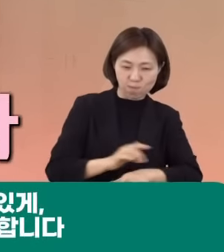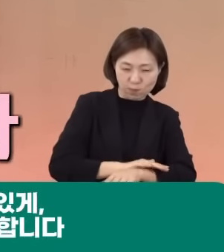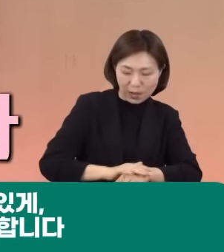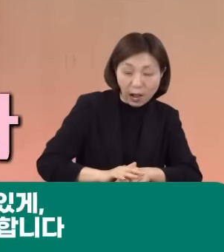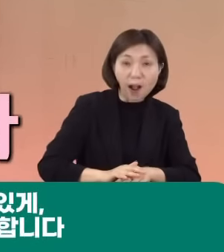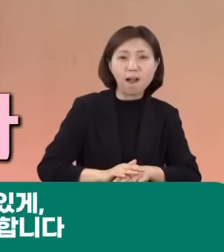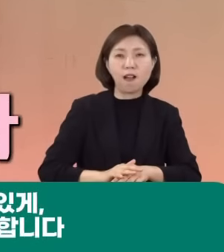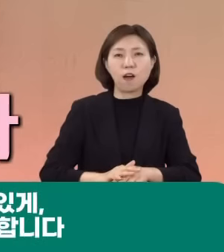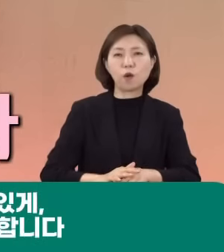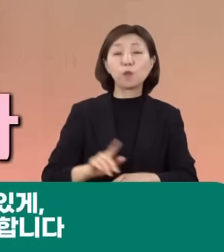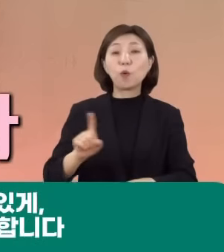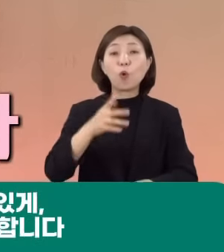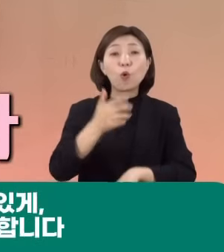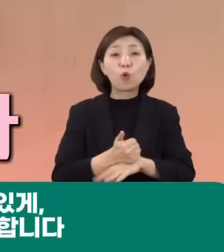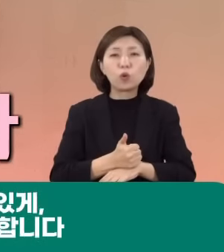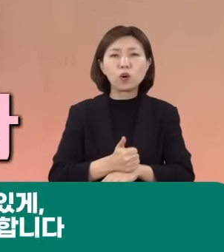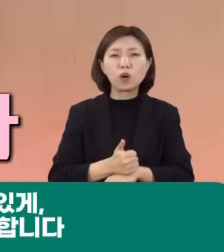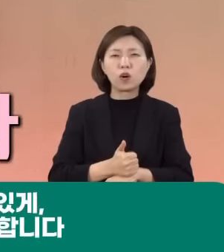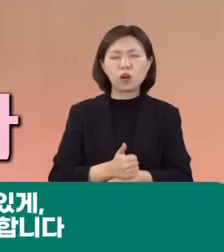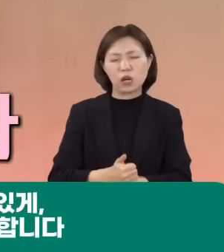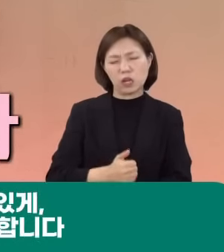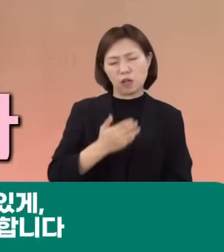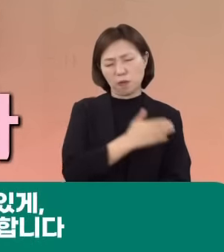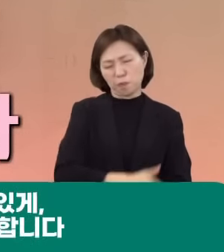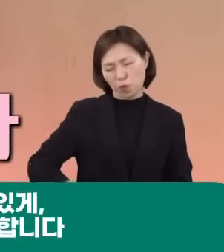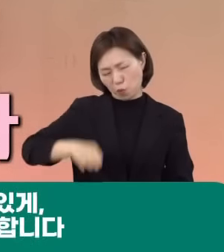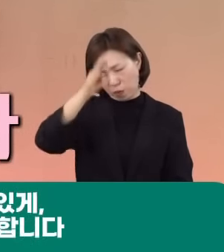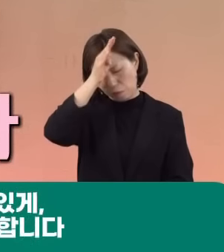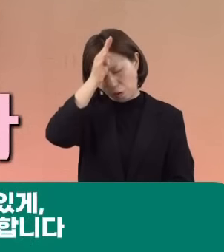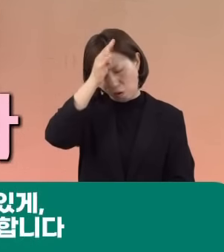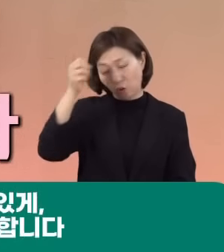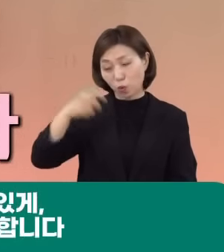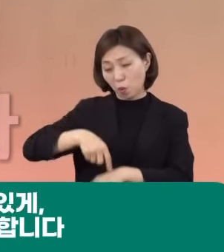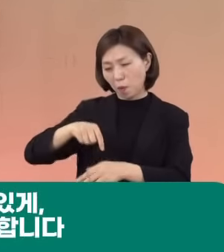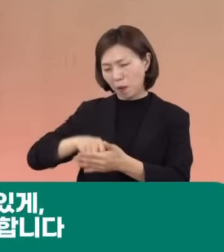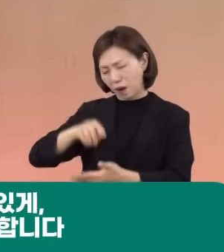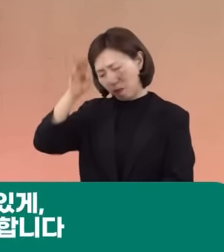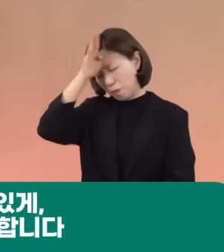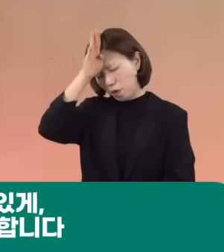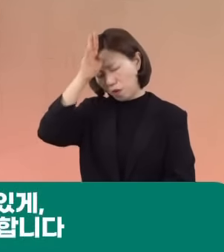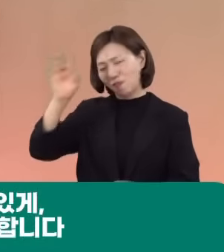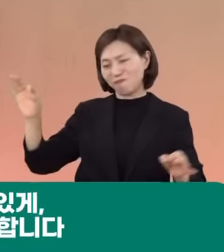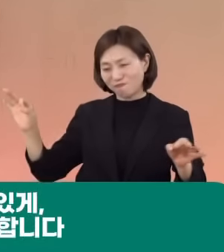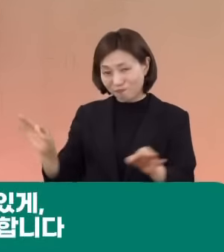우리는 병을 없애고 건강을 되찾을 수도 있는